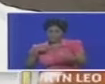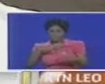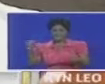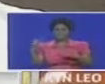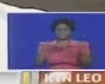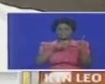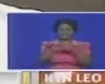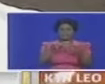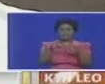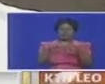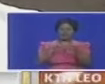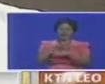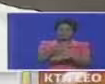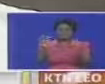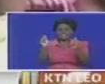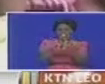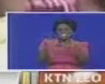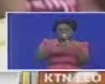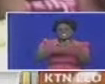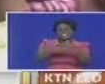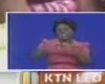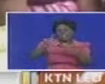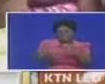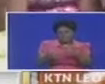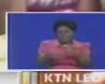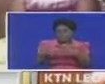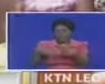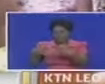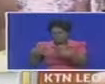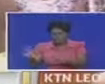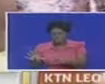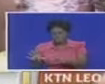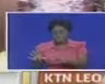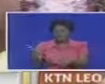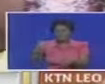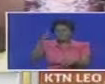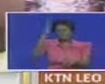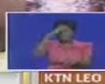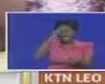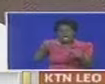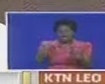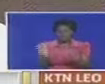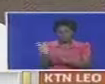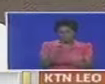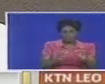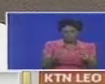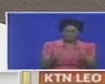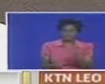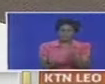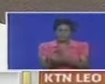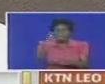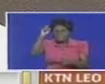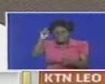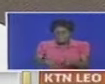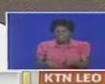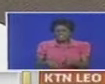More than 70,000 pia zilienda. Tumefahamu kuwa changamoto ni jinsi ya kutekeleza mpango huu. Si lazima majirani